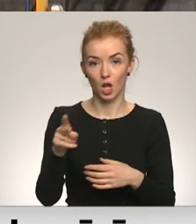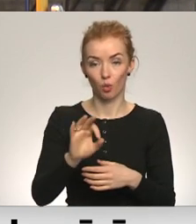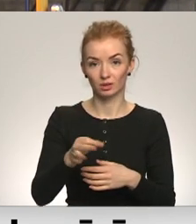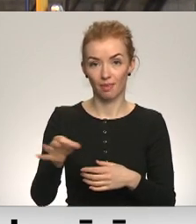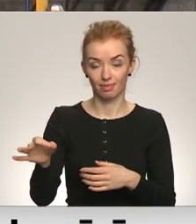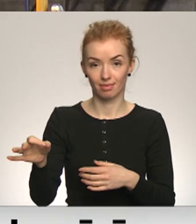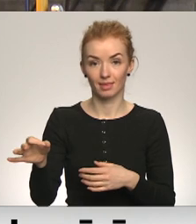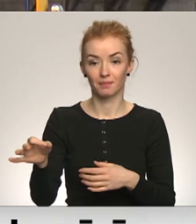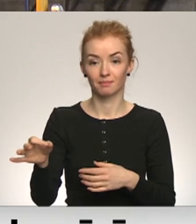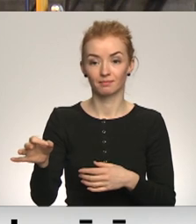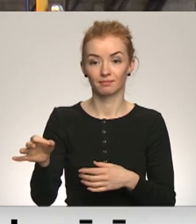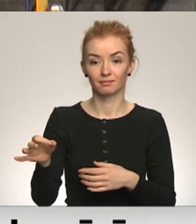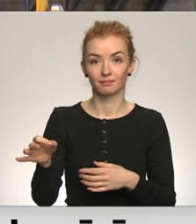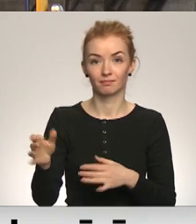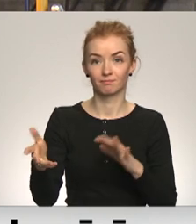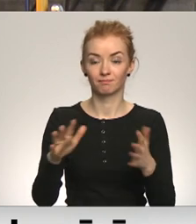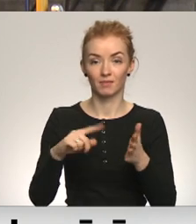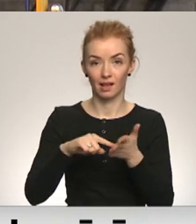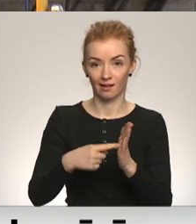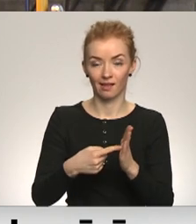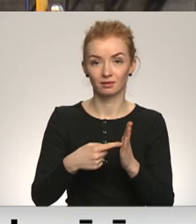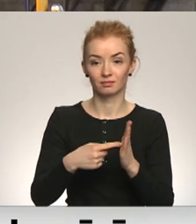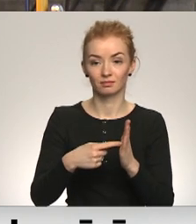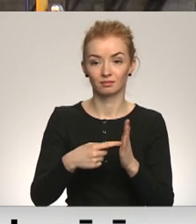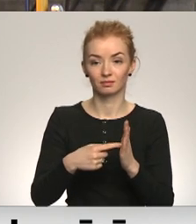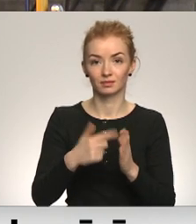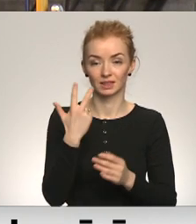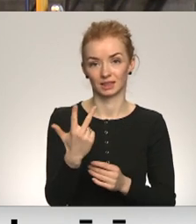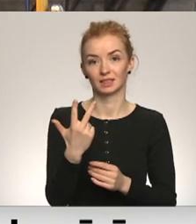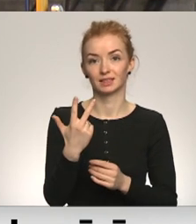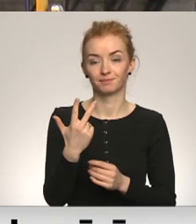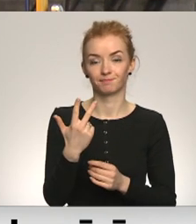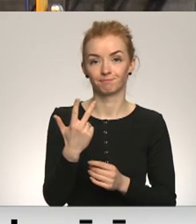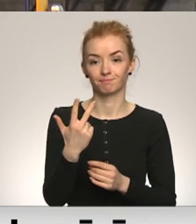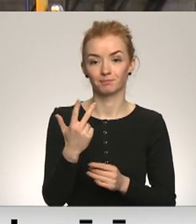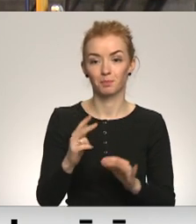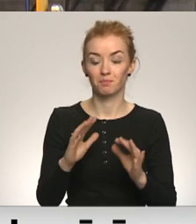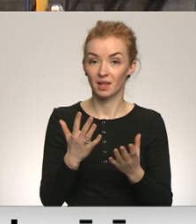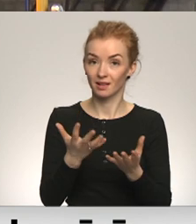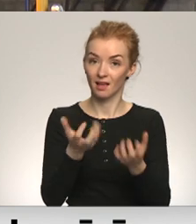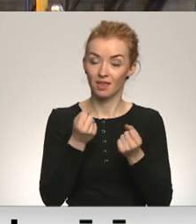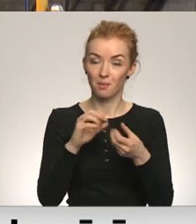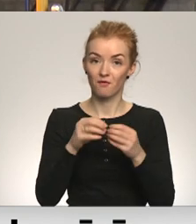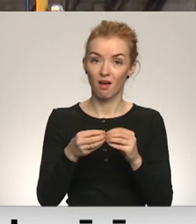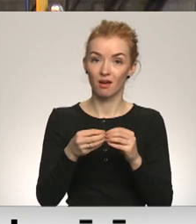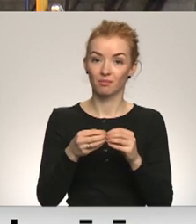tad aptuveni reiz 3. Tad. Bet jāņem vērā,